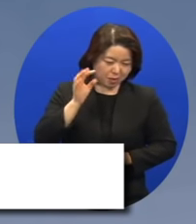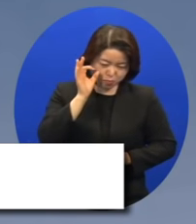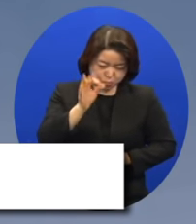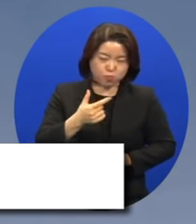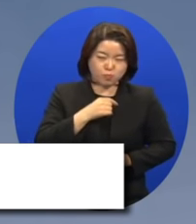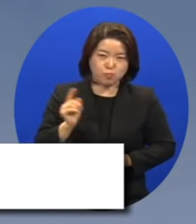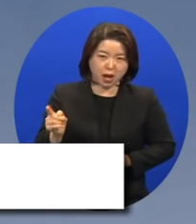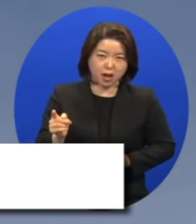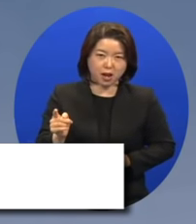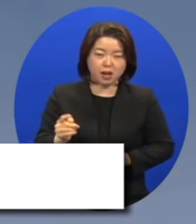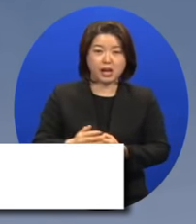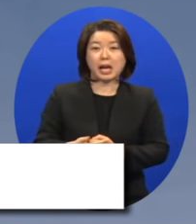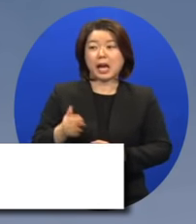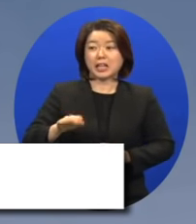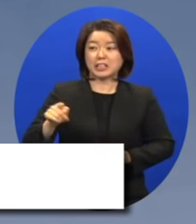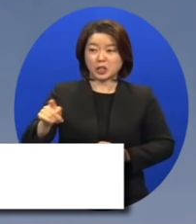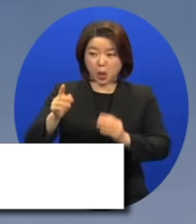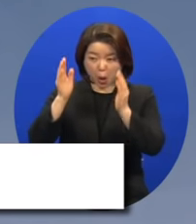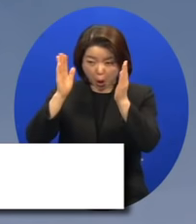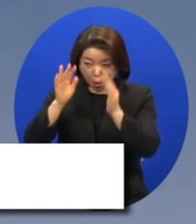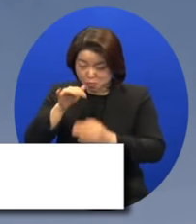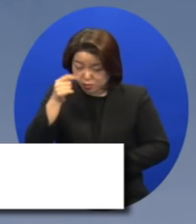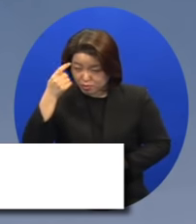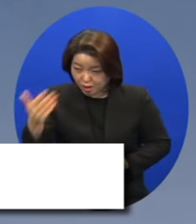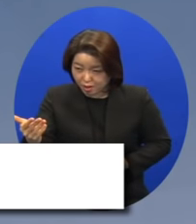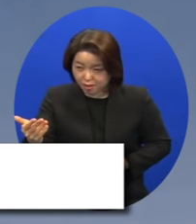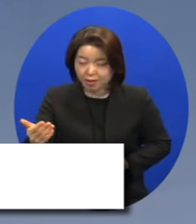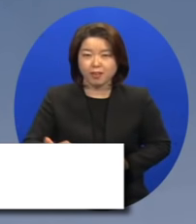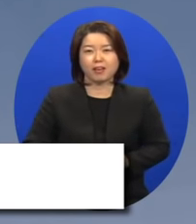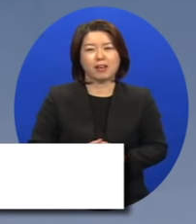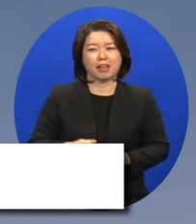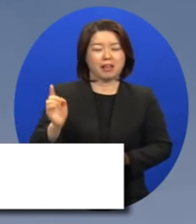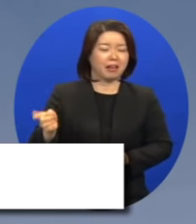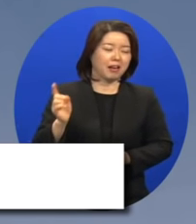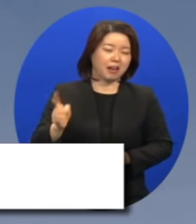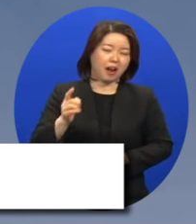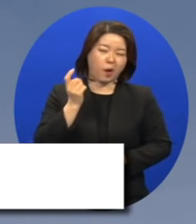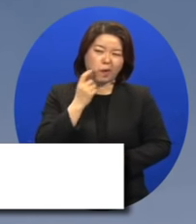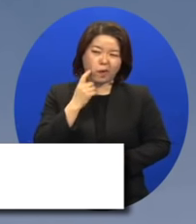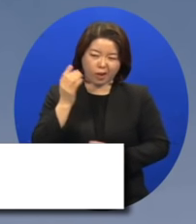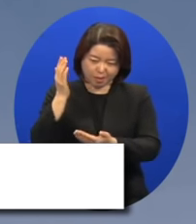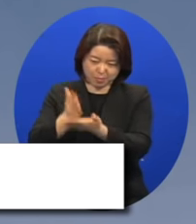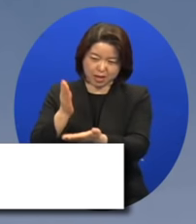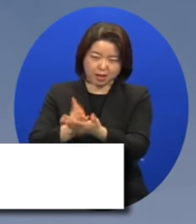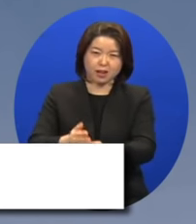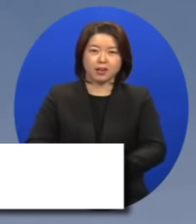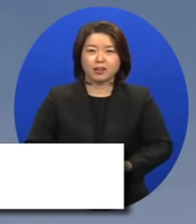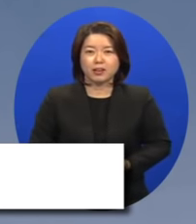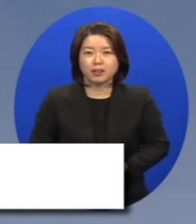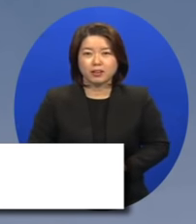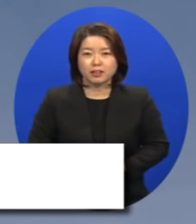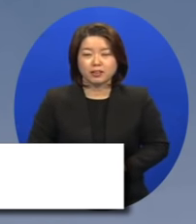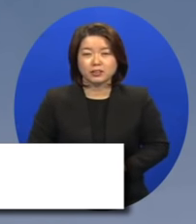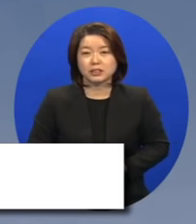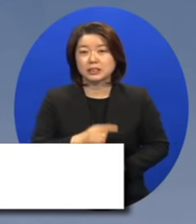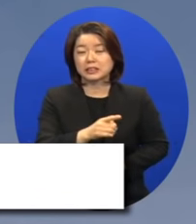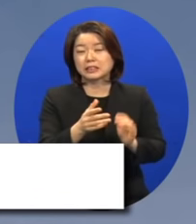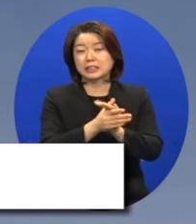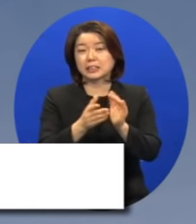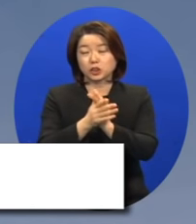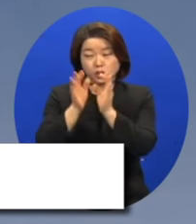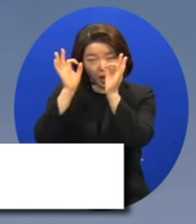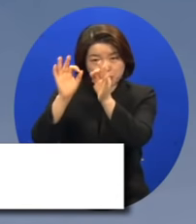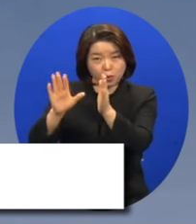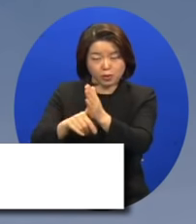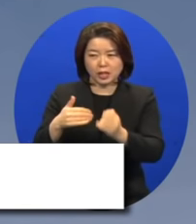야.""하지만넌 공부하는척만하는거잖아."" 위선좀그만해."